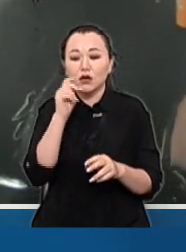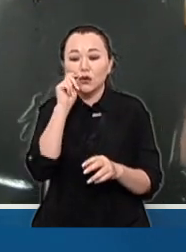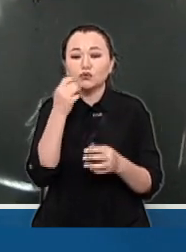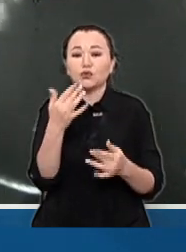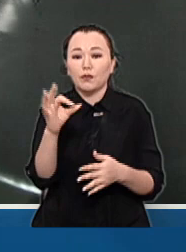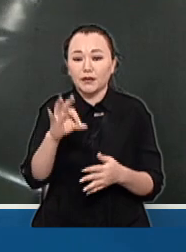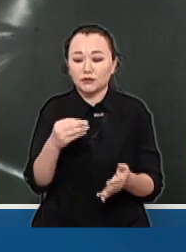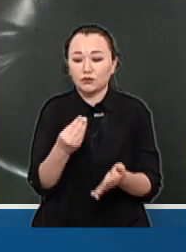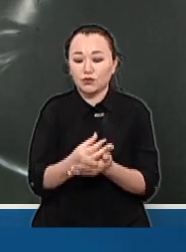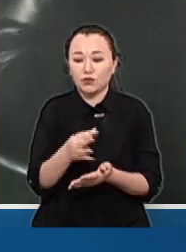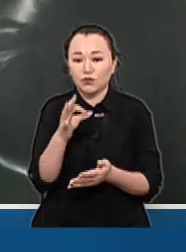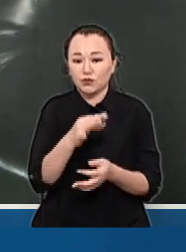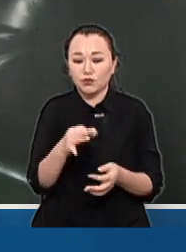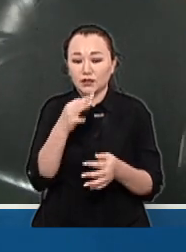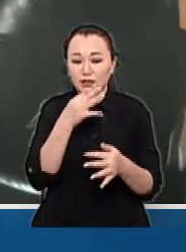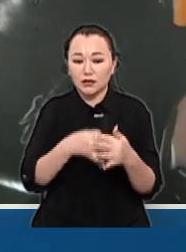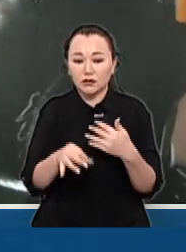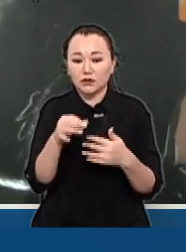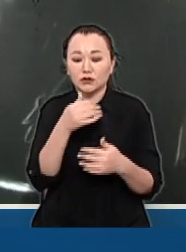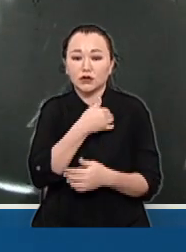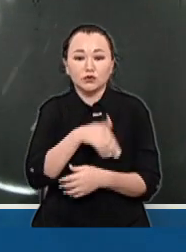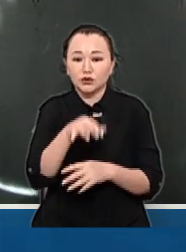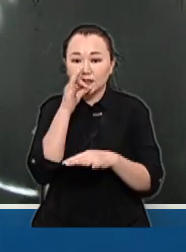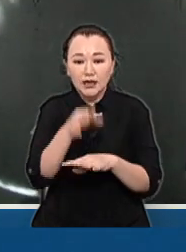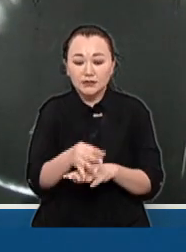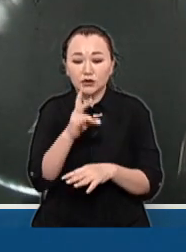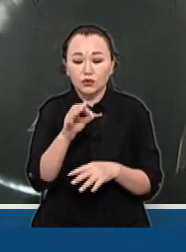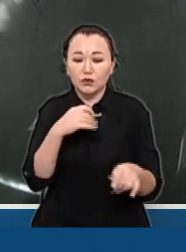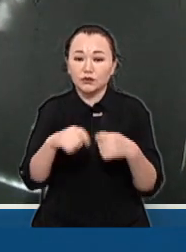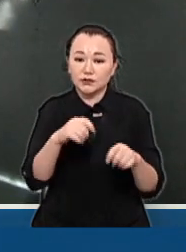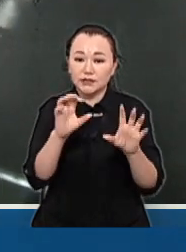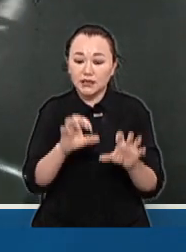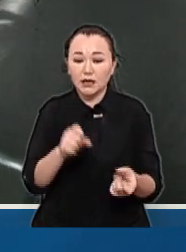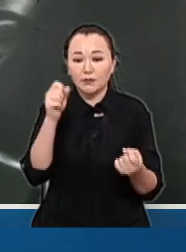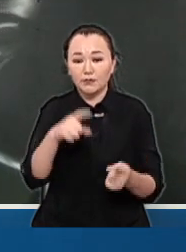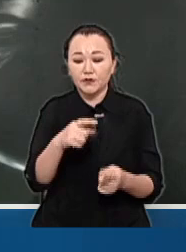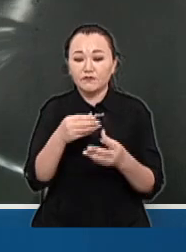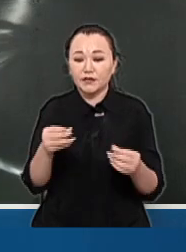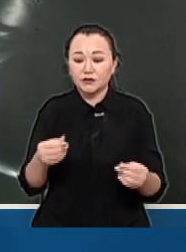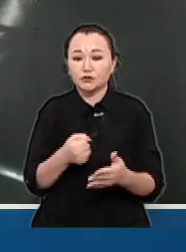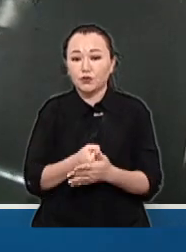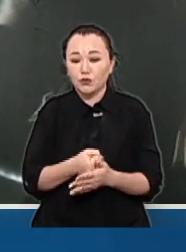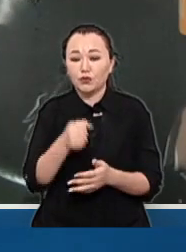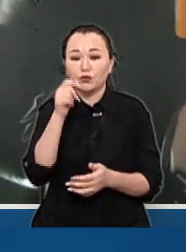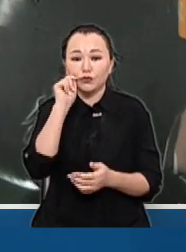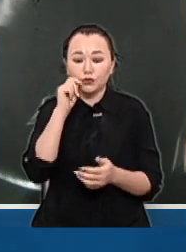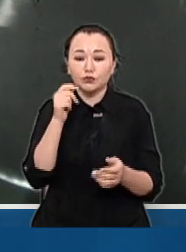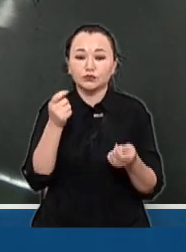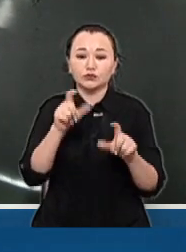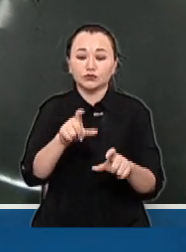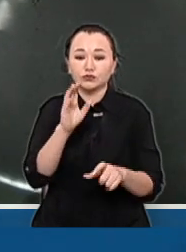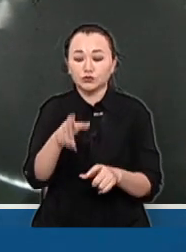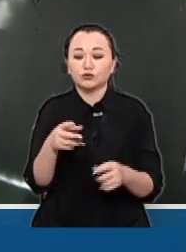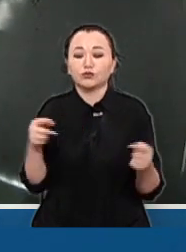пайызға қымбаттайтынын болжаудан қашып отыр. Дегенмен нарық заңына сәйкес көктемге қарай бағаның өсетіні анық